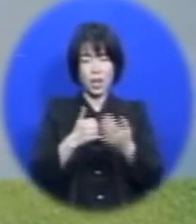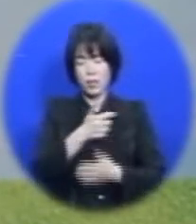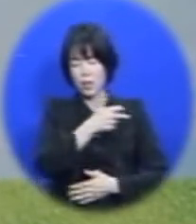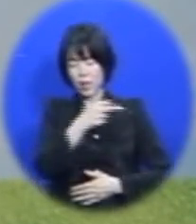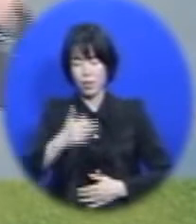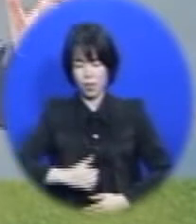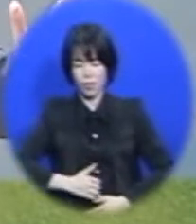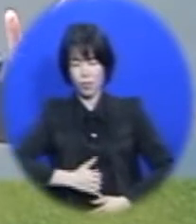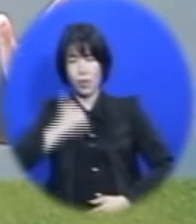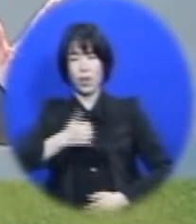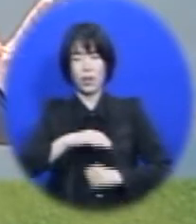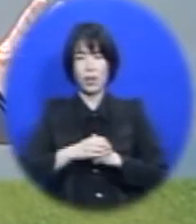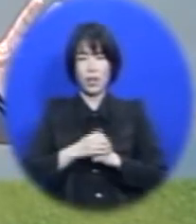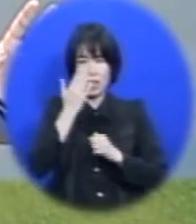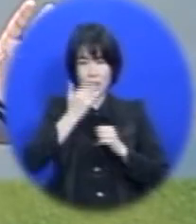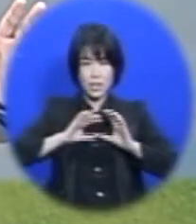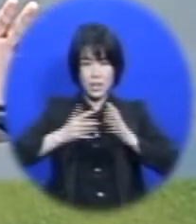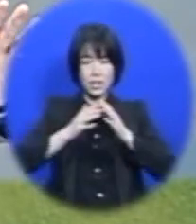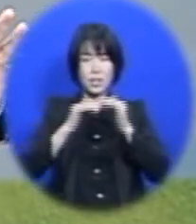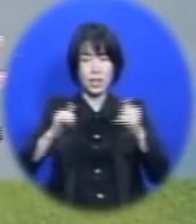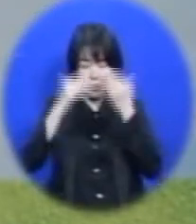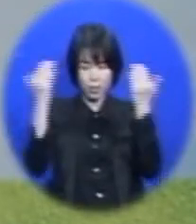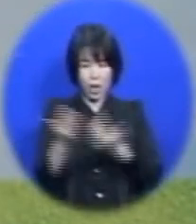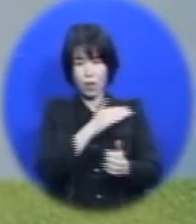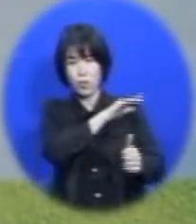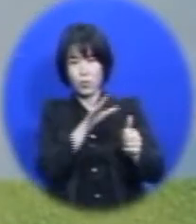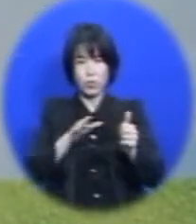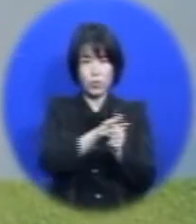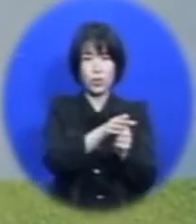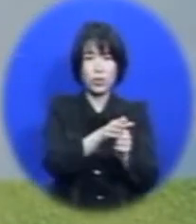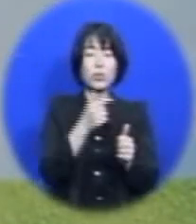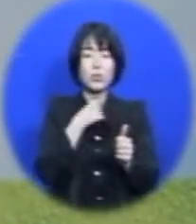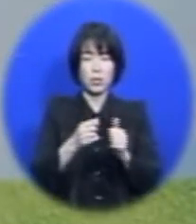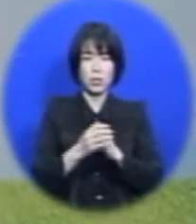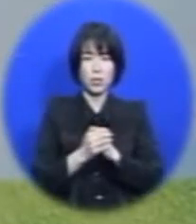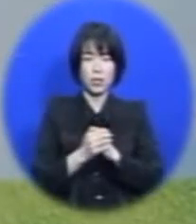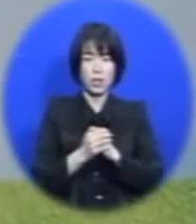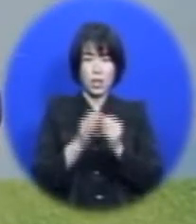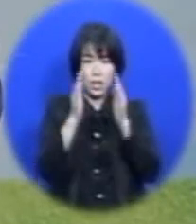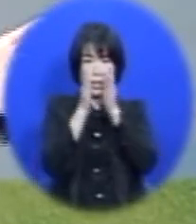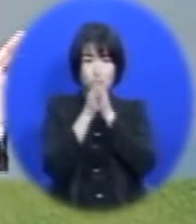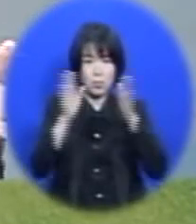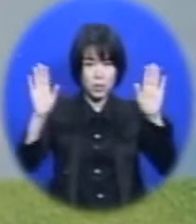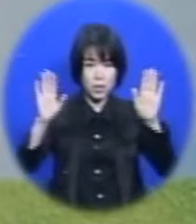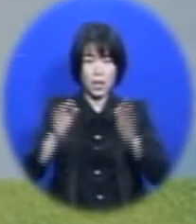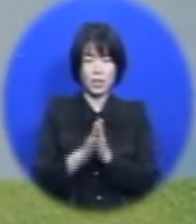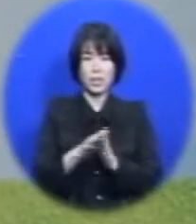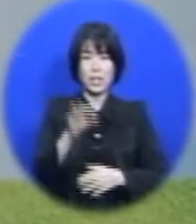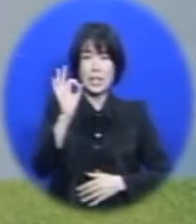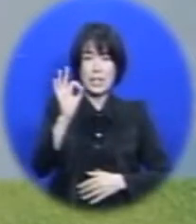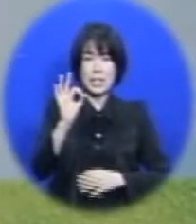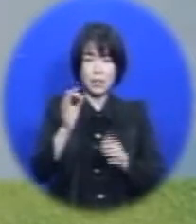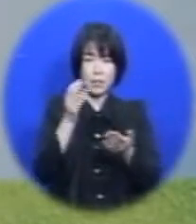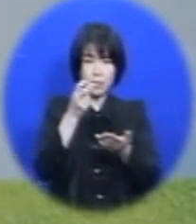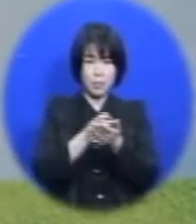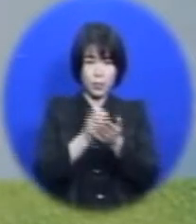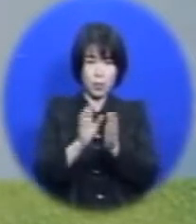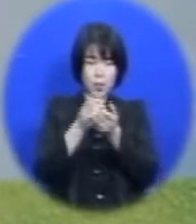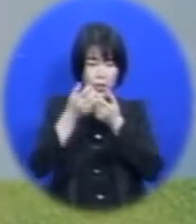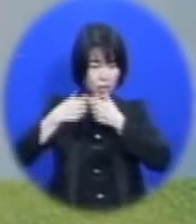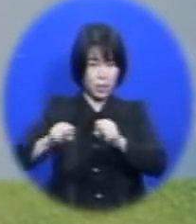이스라엘 백성을 다 죽이려고 하셨어요. 모세가 그 십계명 돌판을 던져서 그걸 가루로